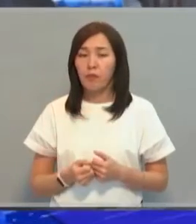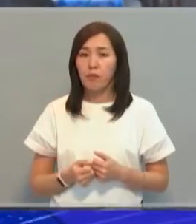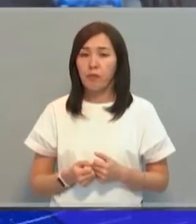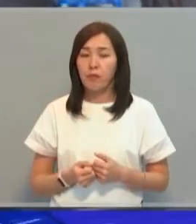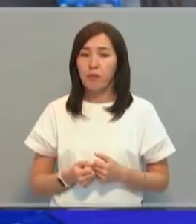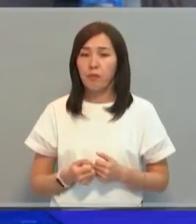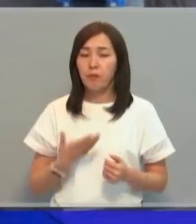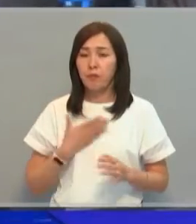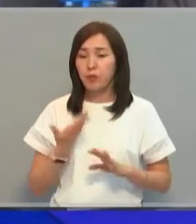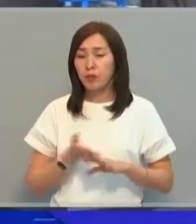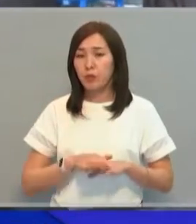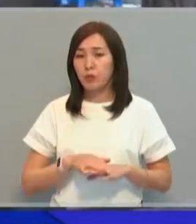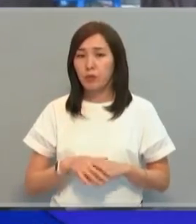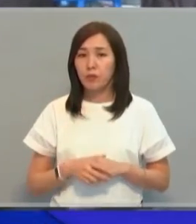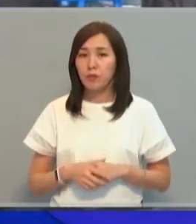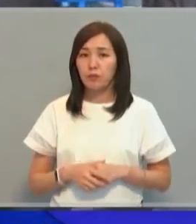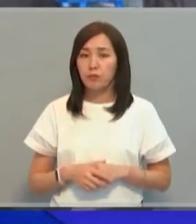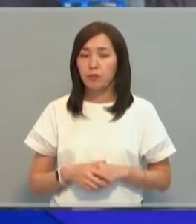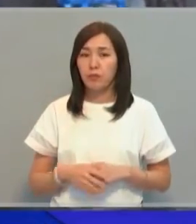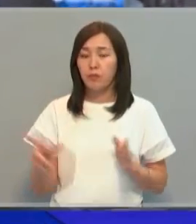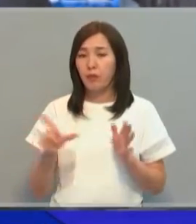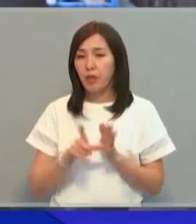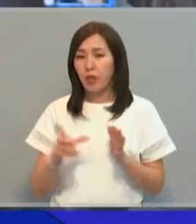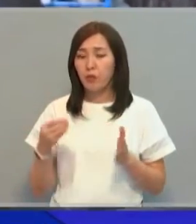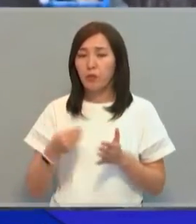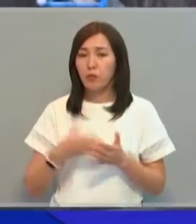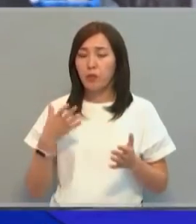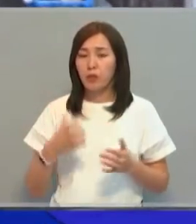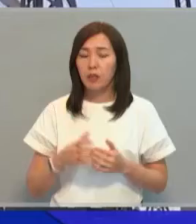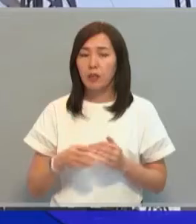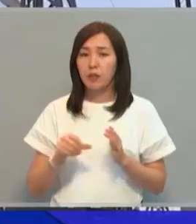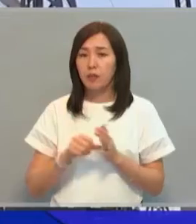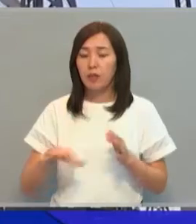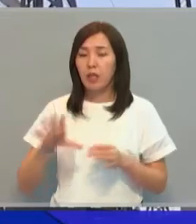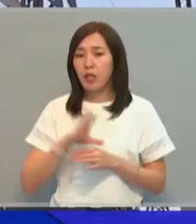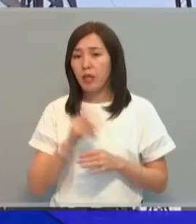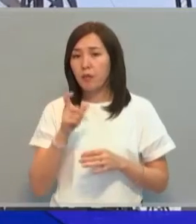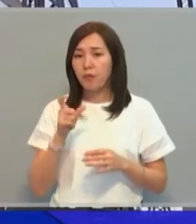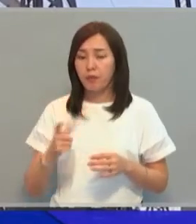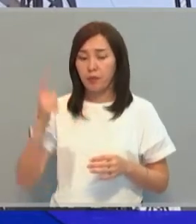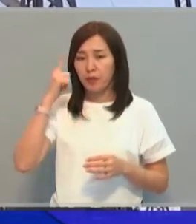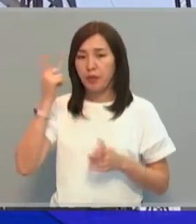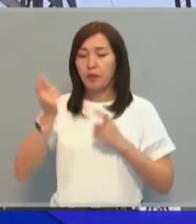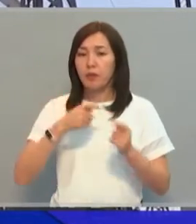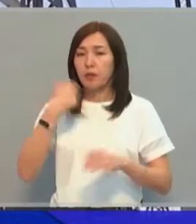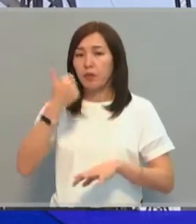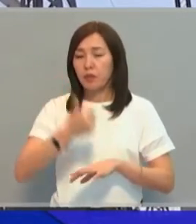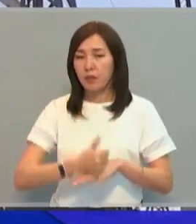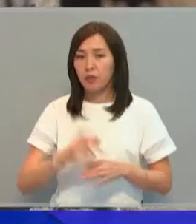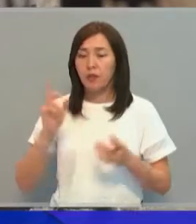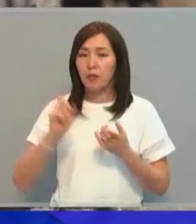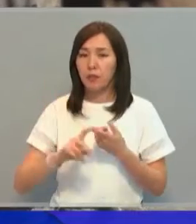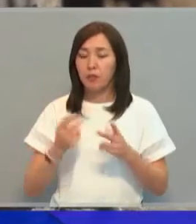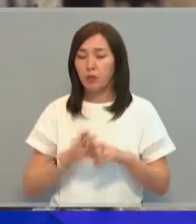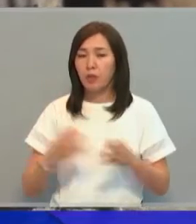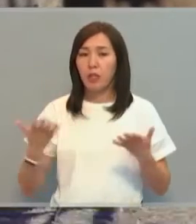Лично мен өзім қиналып жатырмын. Налогы да қымбат, энергиясы да қымбат. Халықтың пікірімен департамент басшысының байламы